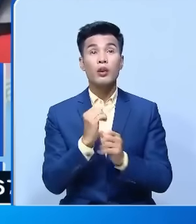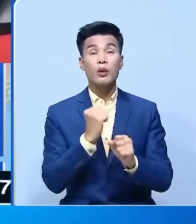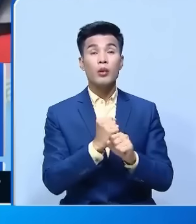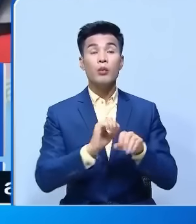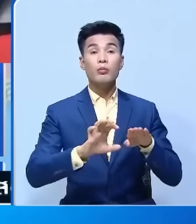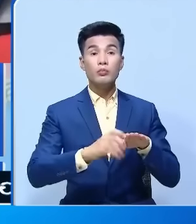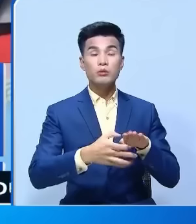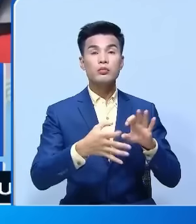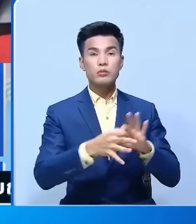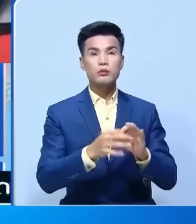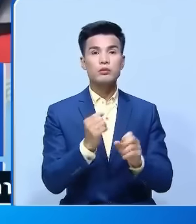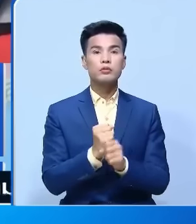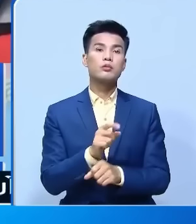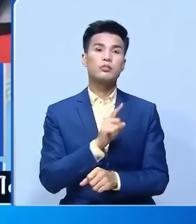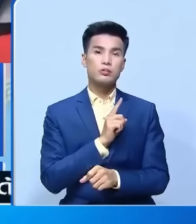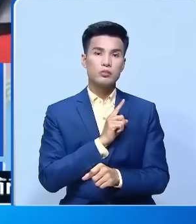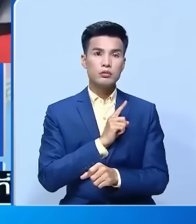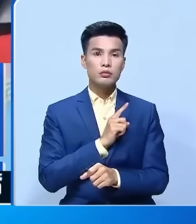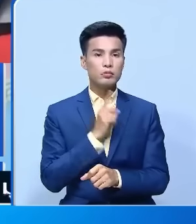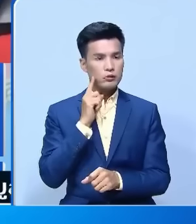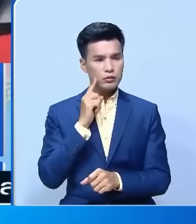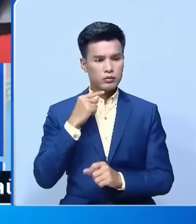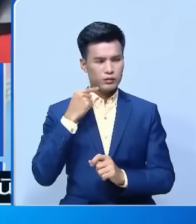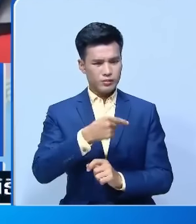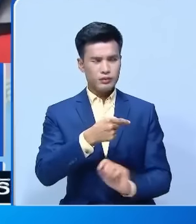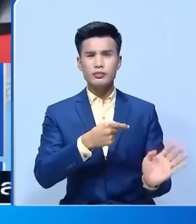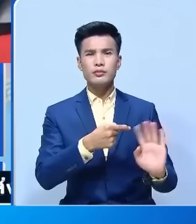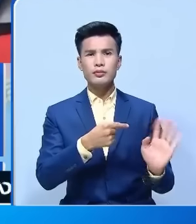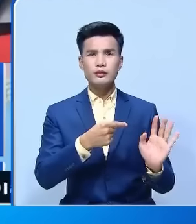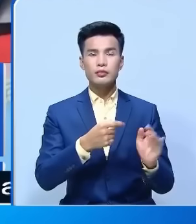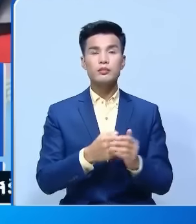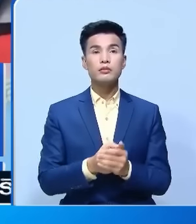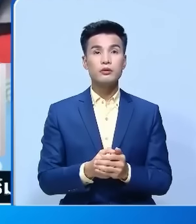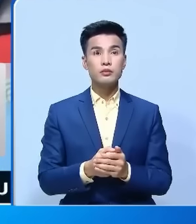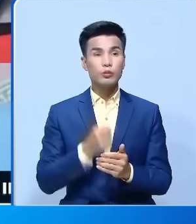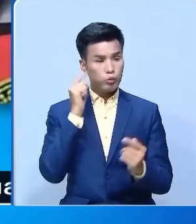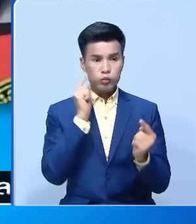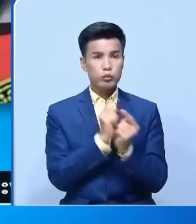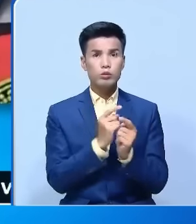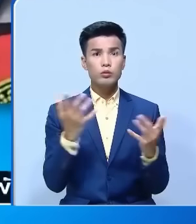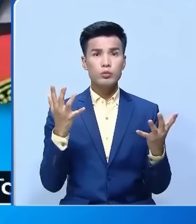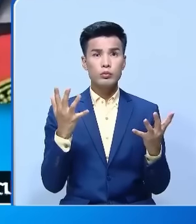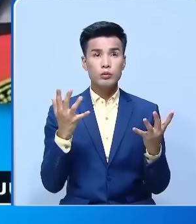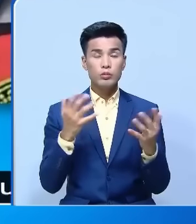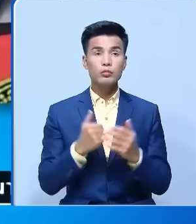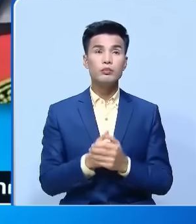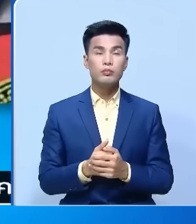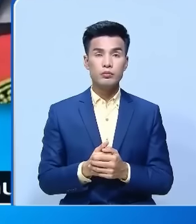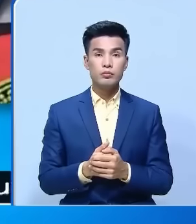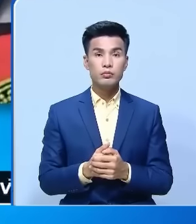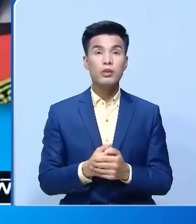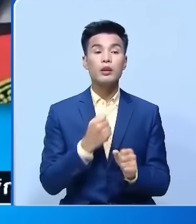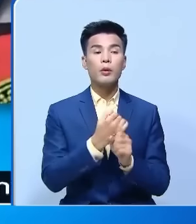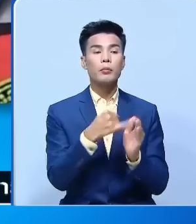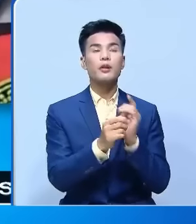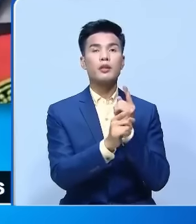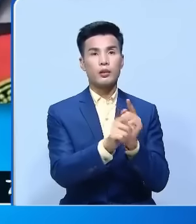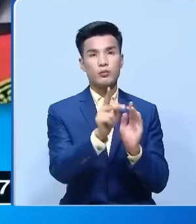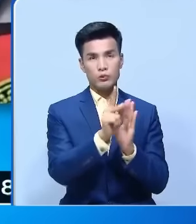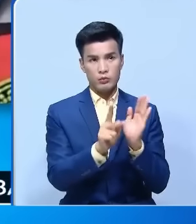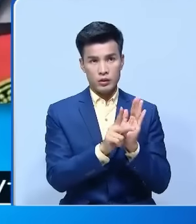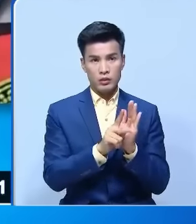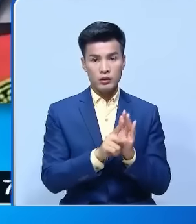แต่เขาทำตามหน้าที่ไม่ได้มีอคติต่อใครทั้งสิ้นค่ะคือไม่ได้รู้จักกันมาก่อนเออทำผิดก็ว่าไปตามผิด